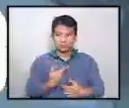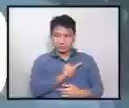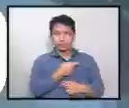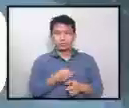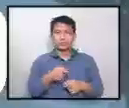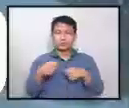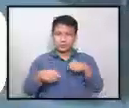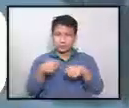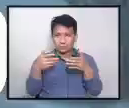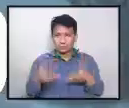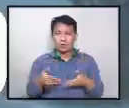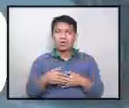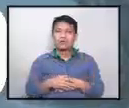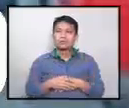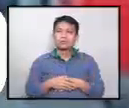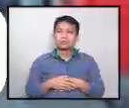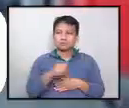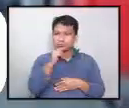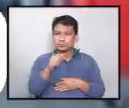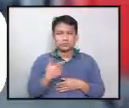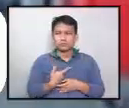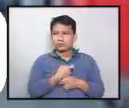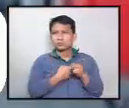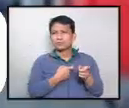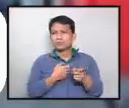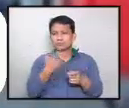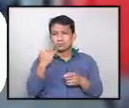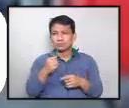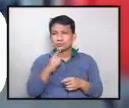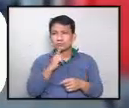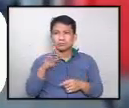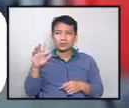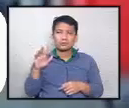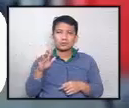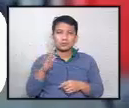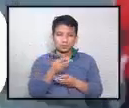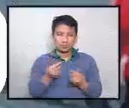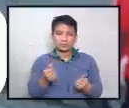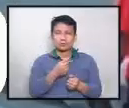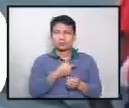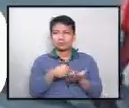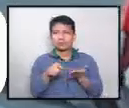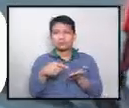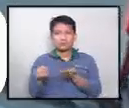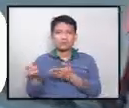rider at ang siklista. Pero hindi na raw sila magdedemanda dahil nangako ang driver na sasagutin ang